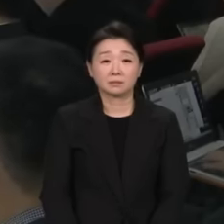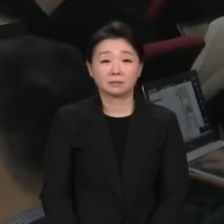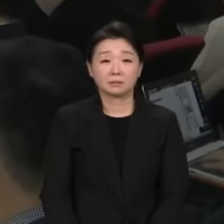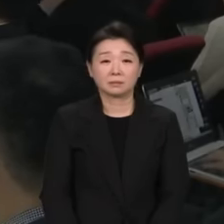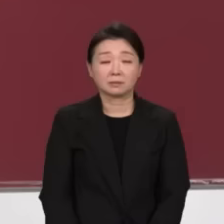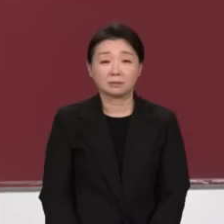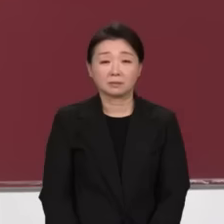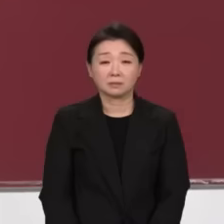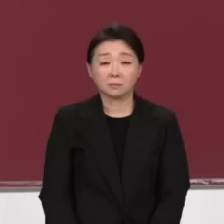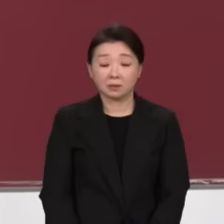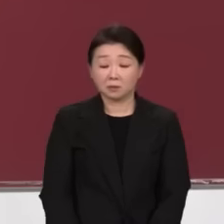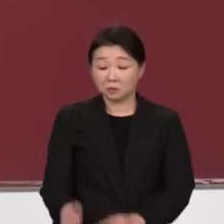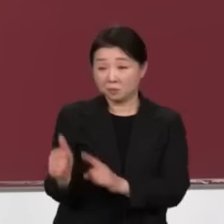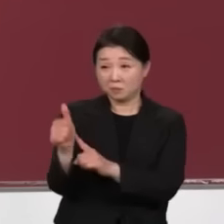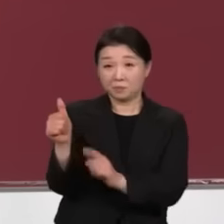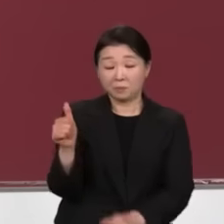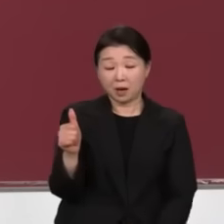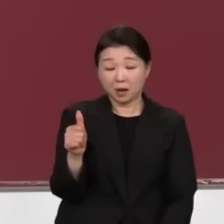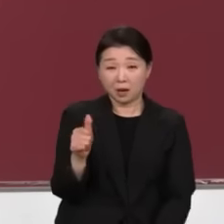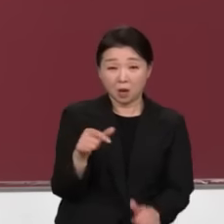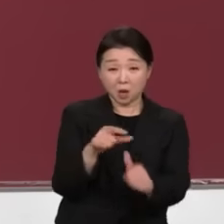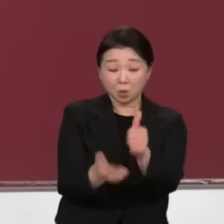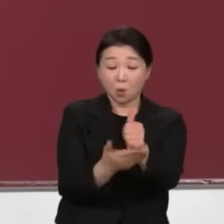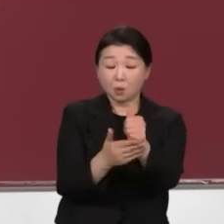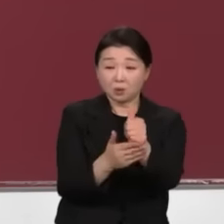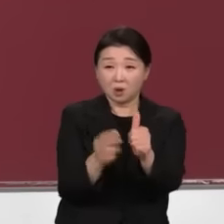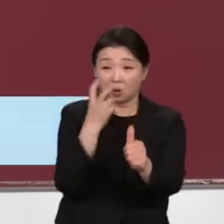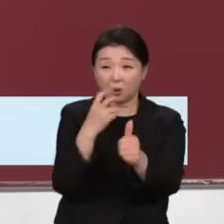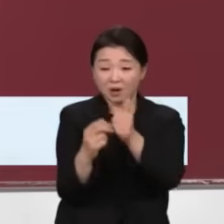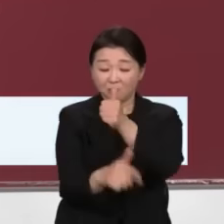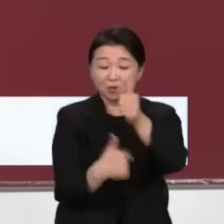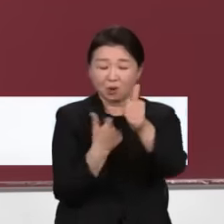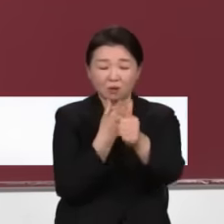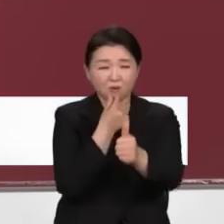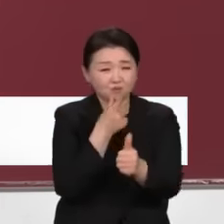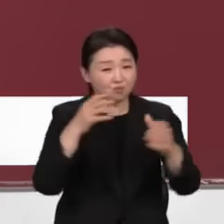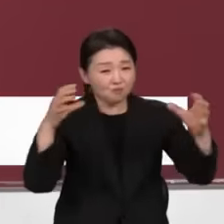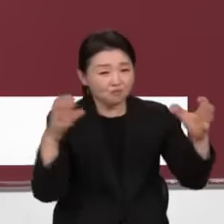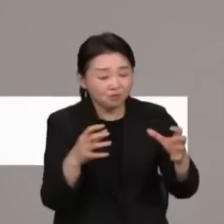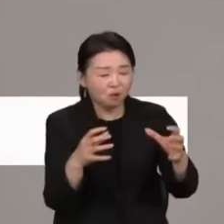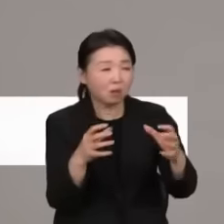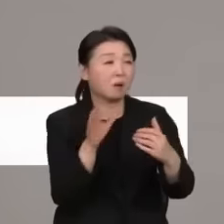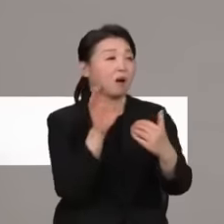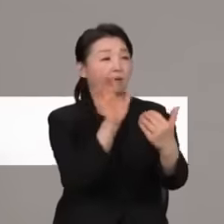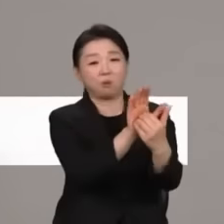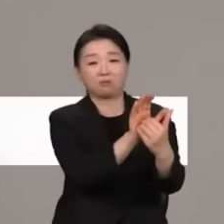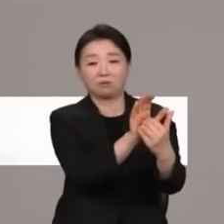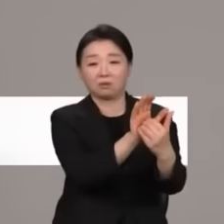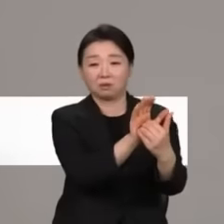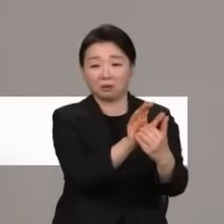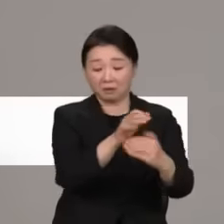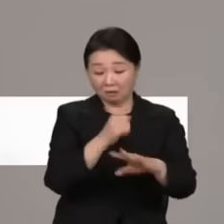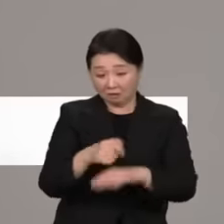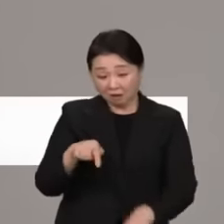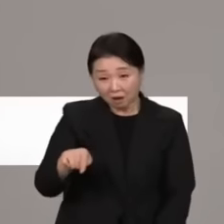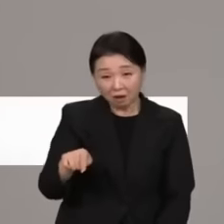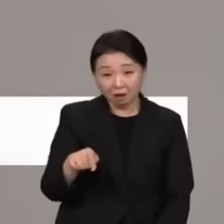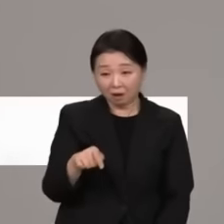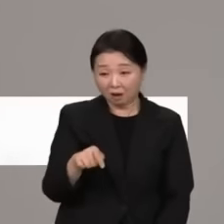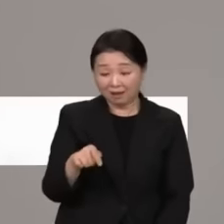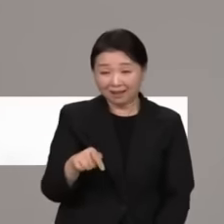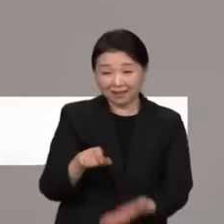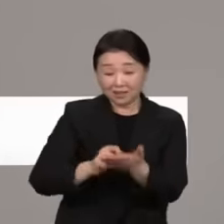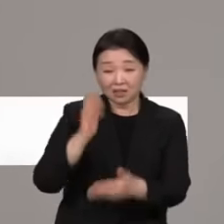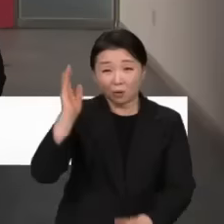또 자신이 공천관리위원회 소집을 건의했지만 거부당했고 자신이 기자회견에 나선다는 공지마저